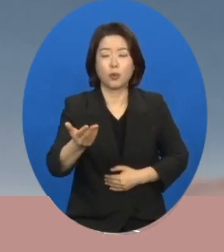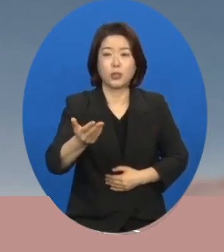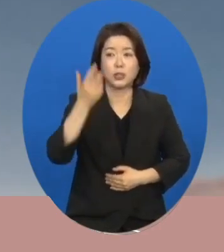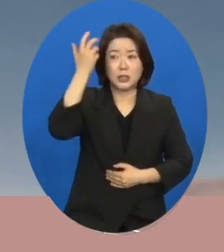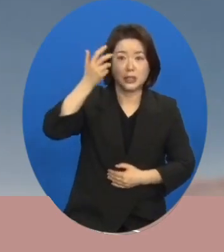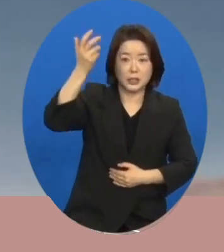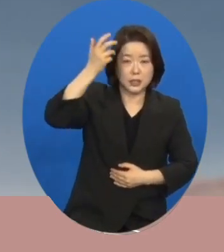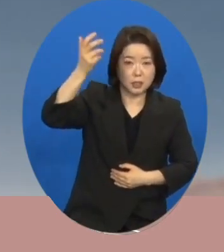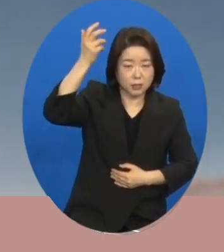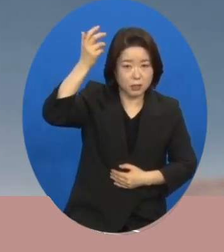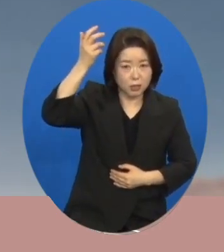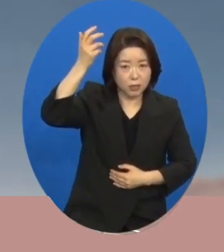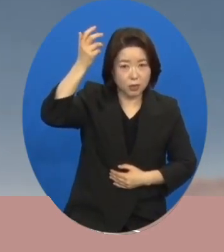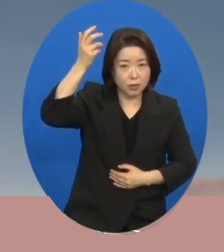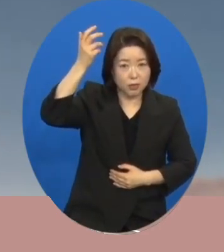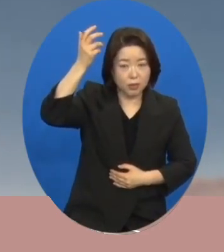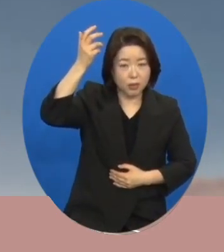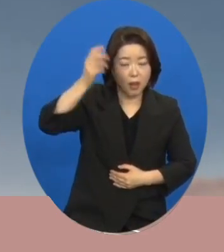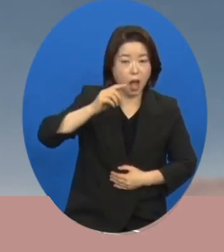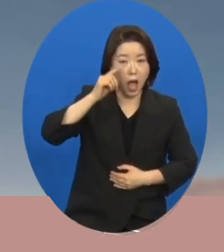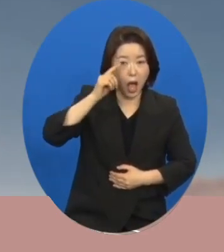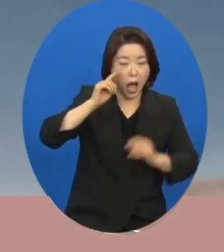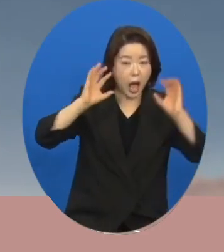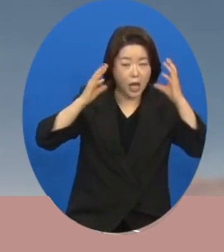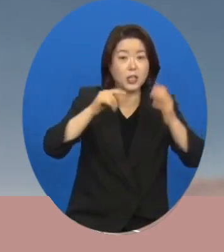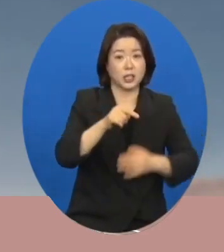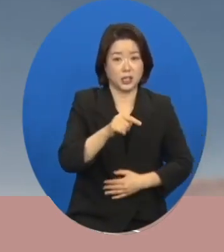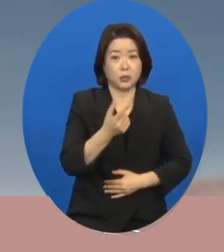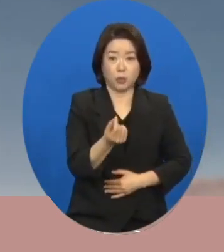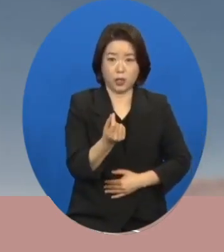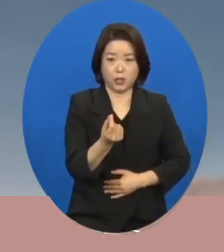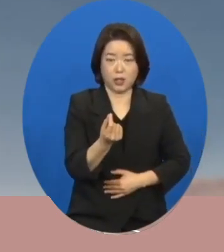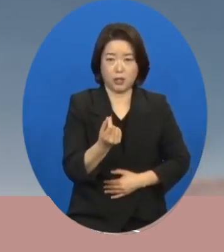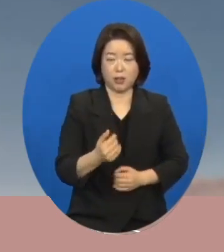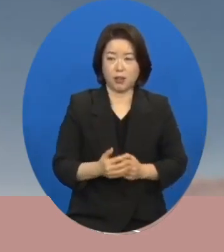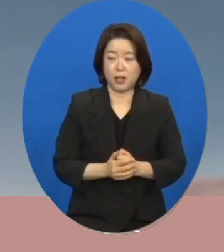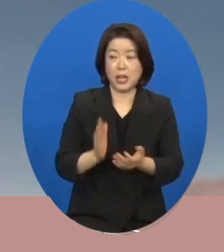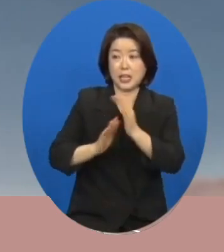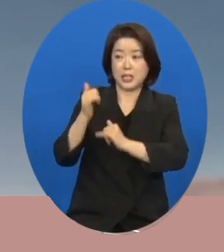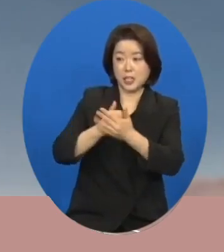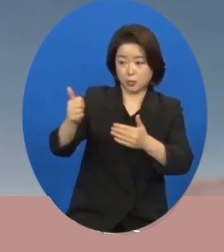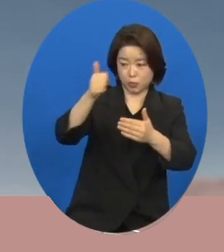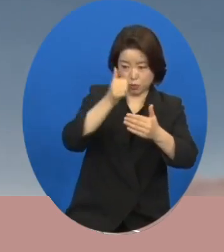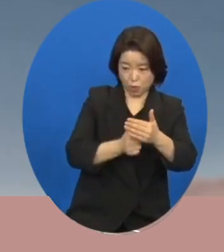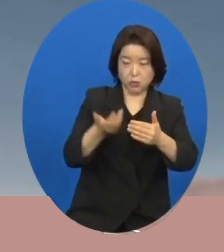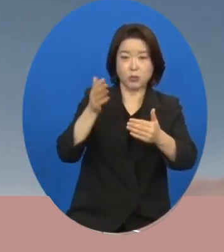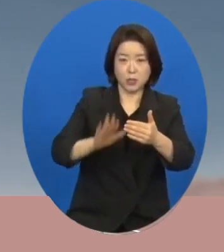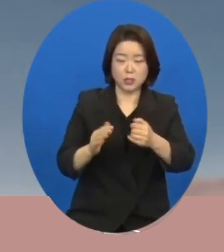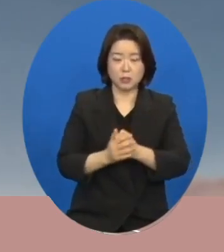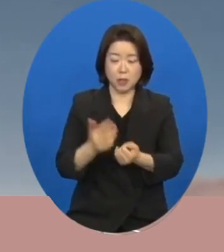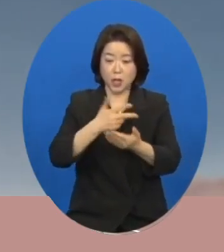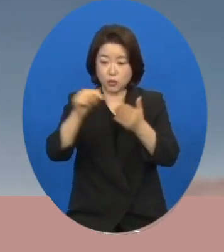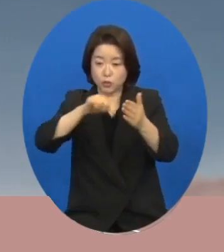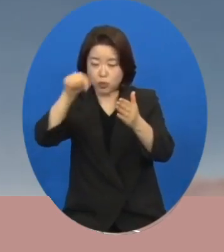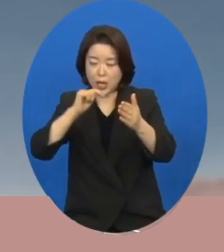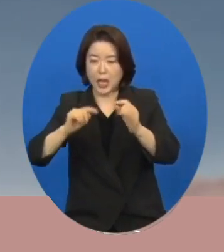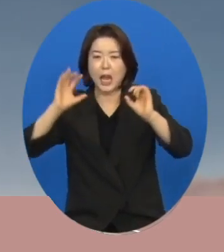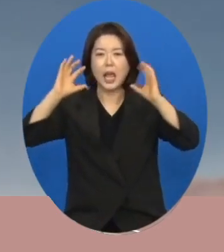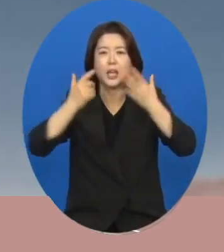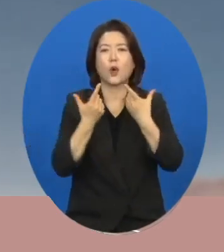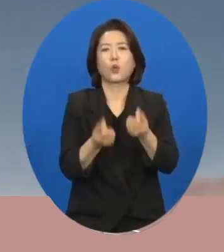이런 얘기를 해요 그러니까 구원은 받은 것 같지만 예수님을 영접했지만 주 안에 어린아이와